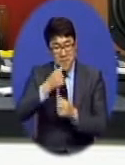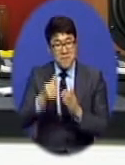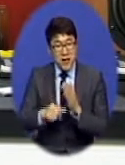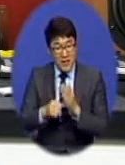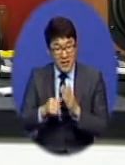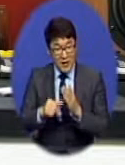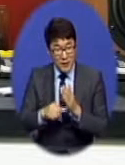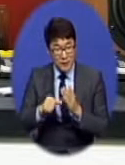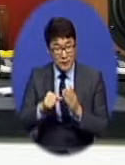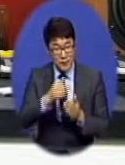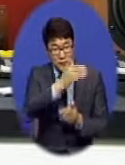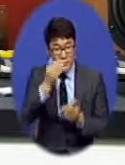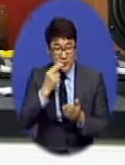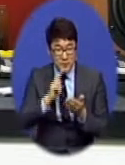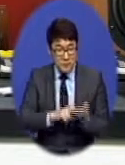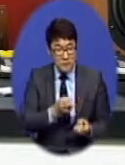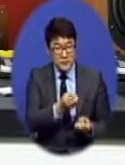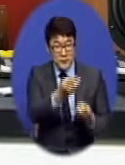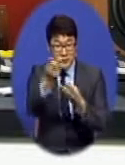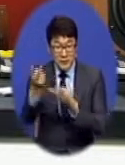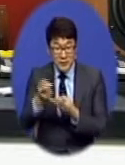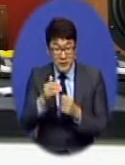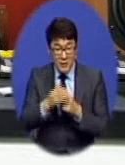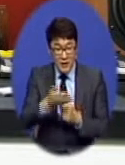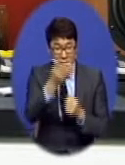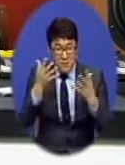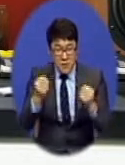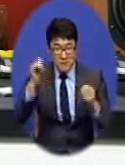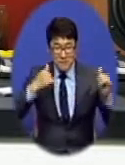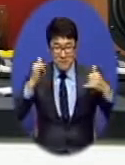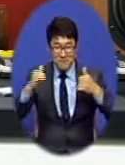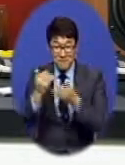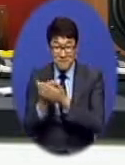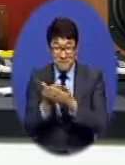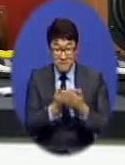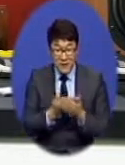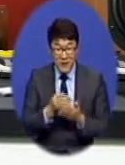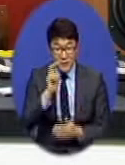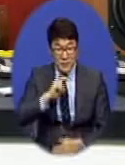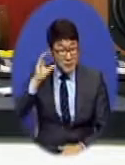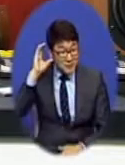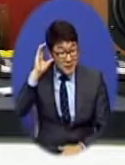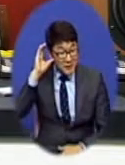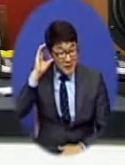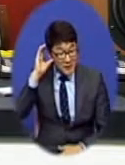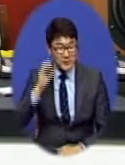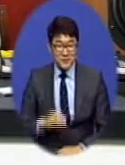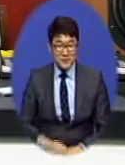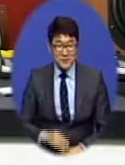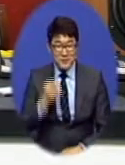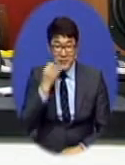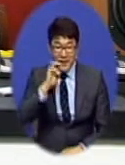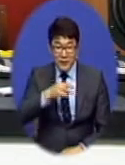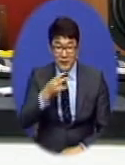제조한 시스브로 공동 브랜드 제품을 드리니까요. 시청자 여러분들 많은 참여 부탁드립니다. 자, 음악 듣겠습니다. 네. 이저몽님이